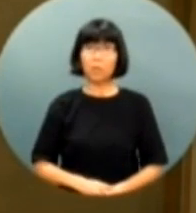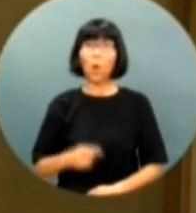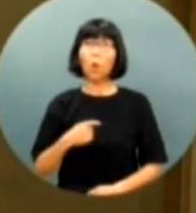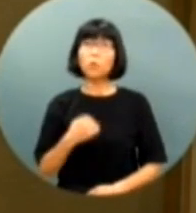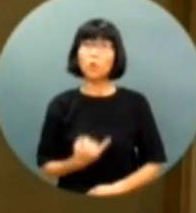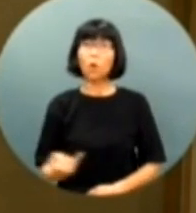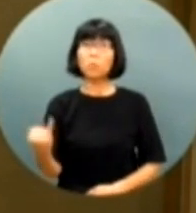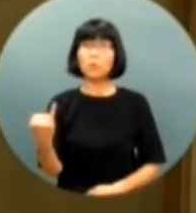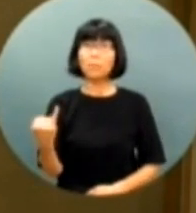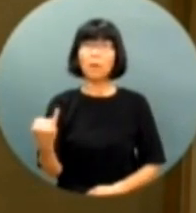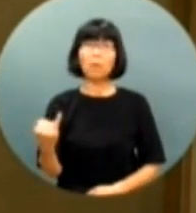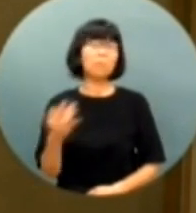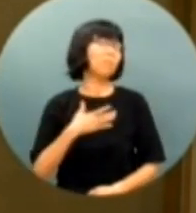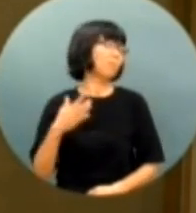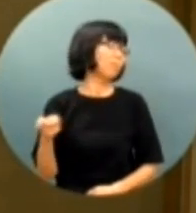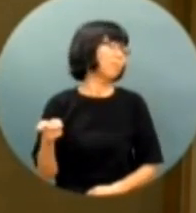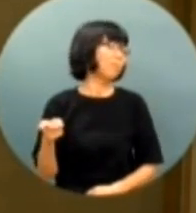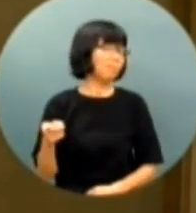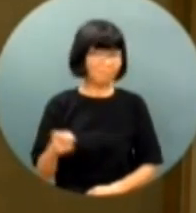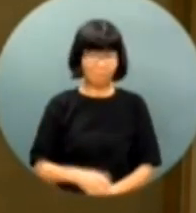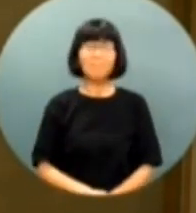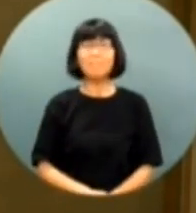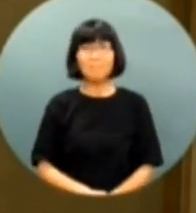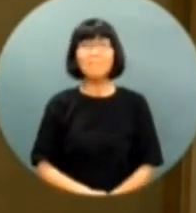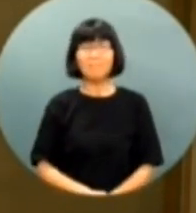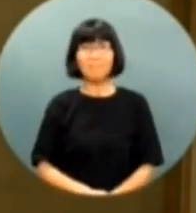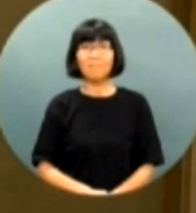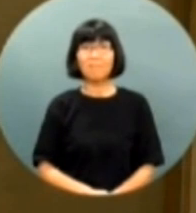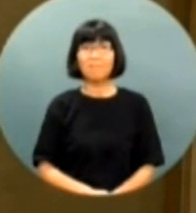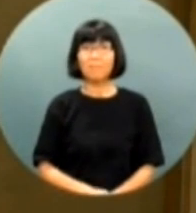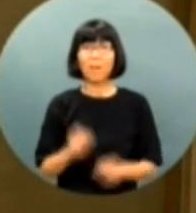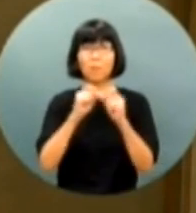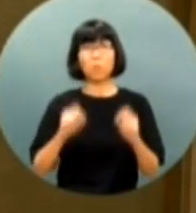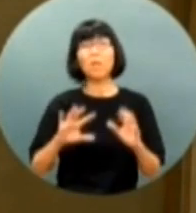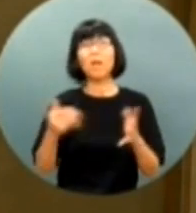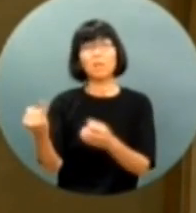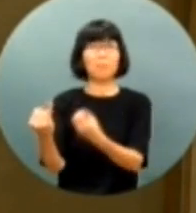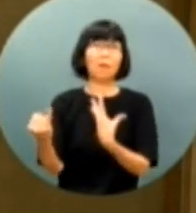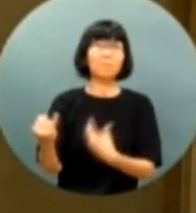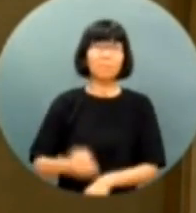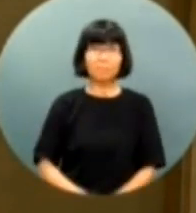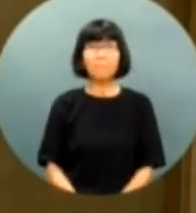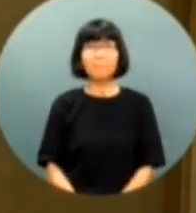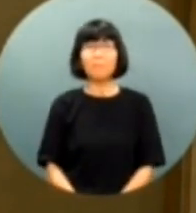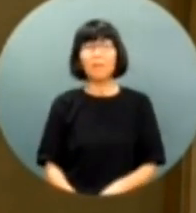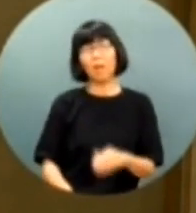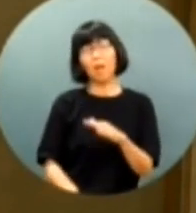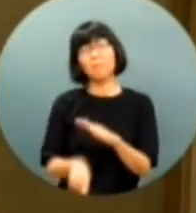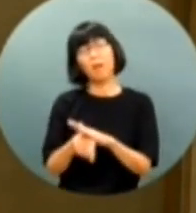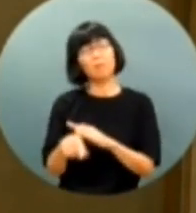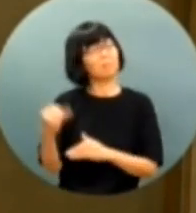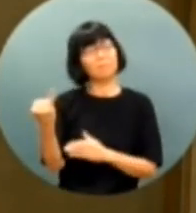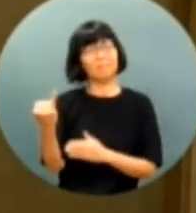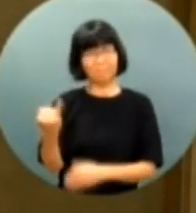ては、くだらないと吐き捨てておりましたけれども、これも報告しておきます。そして合わせて、質問が当たりまして、同僚の